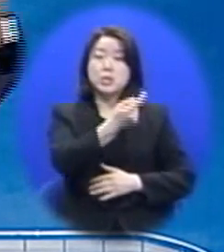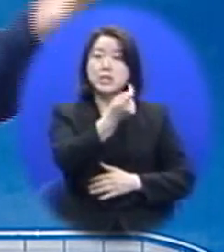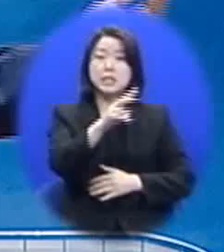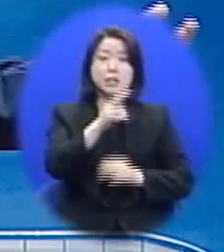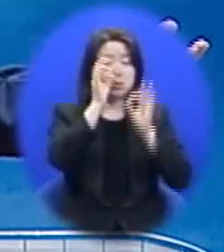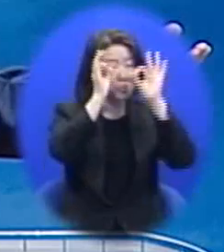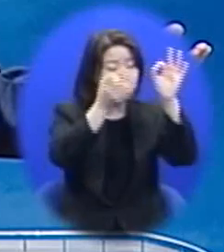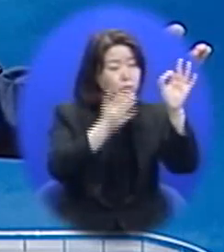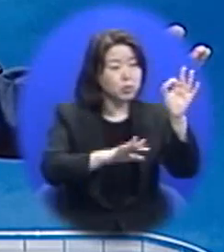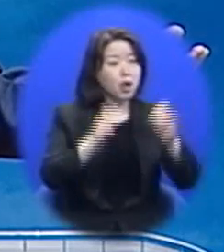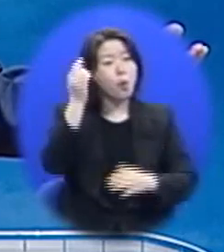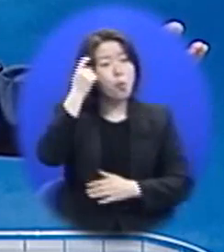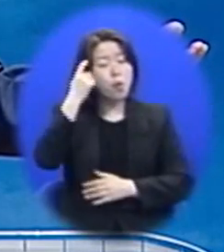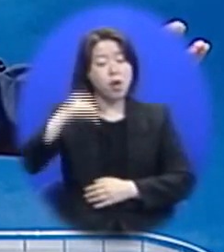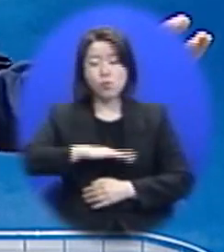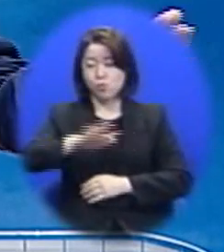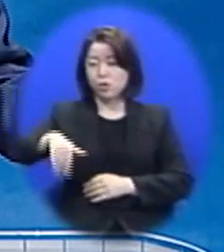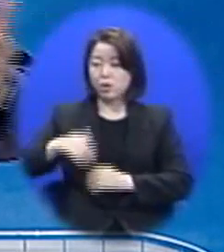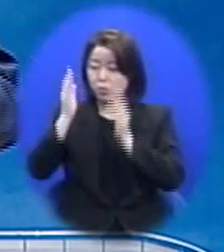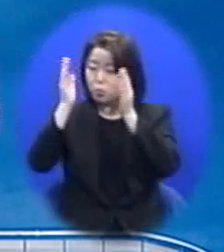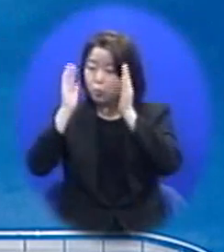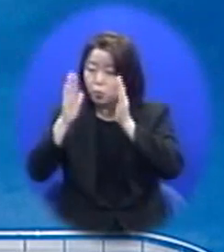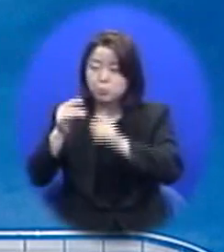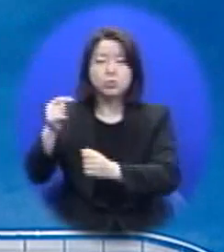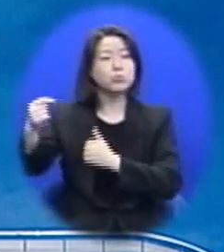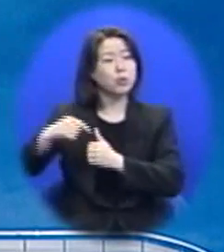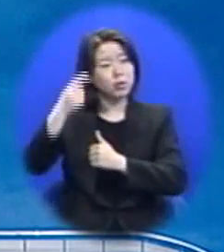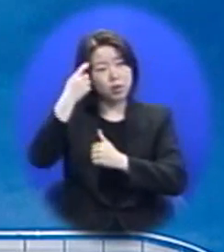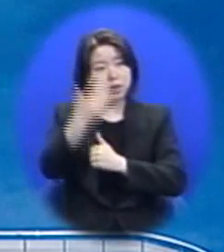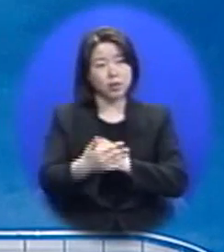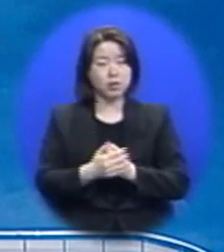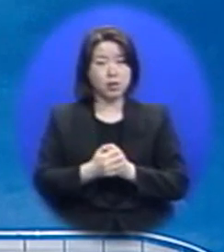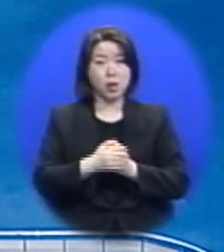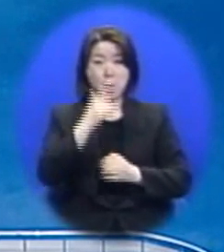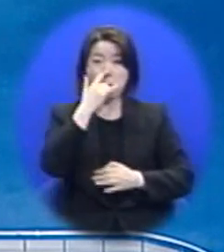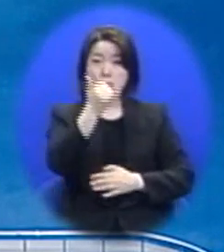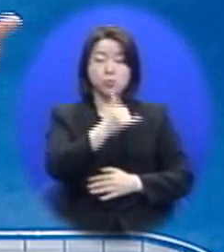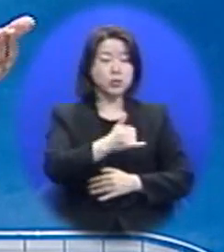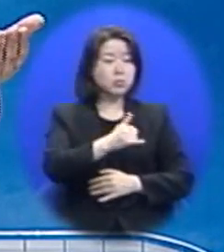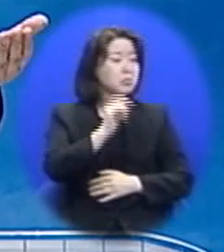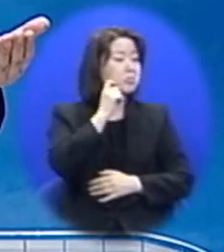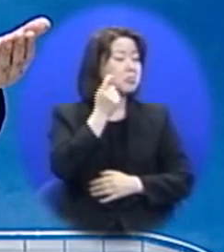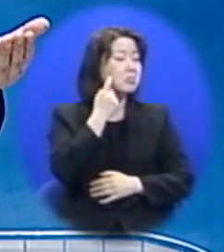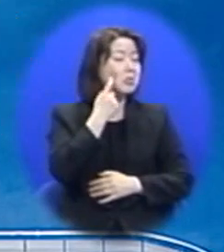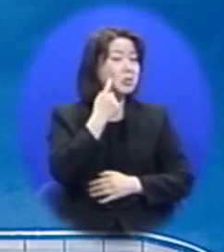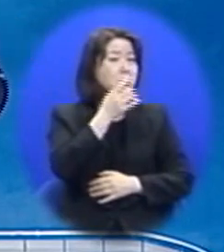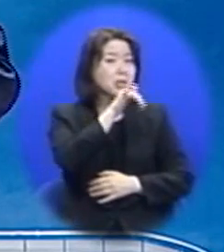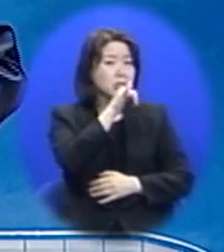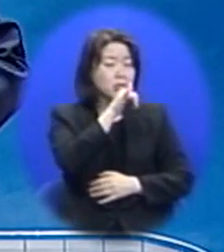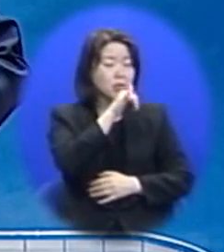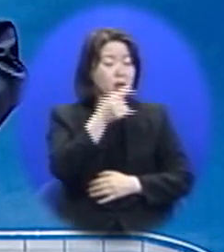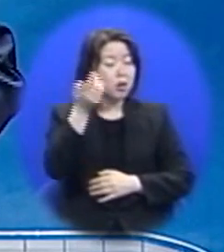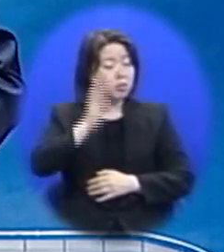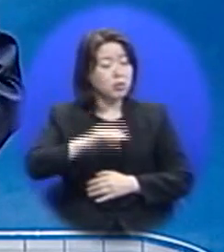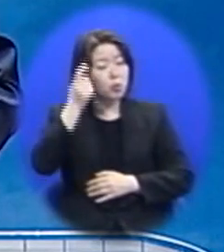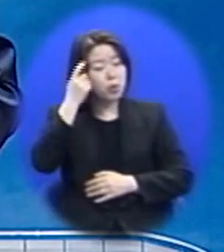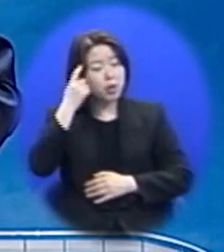우리 보고는 공부하라고 그래? 아, 엄마 아빠는 거짓말했잖아. 내가 다 아는데 그런데 왜